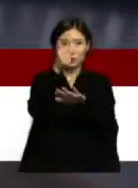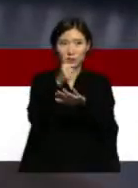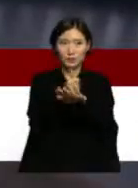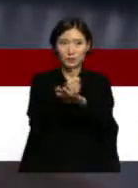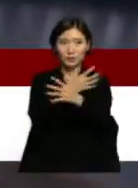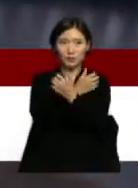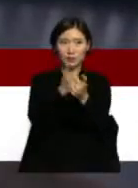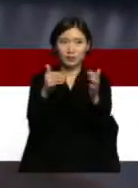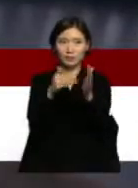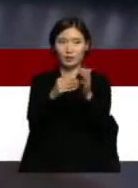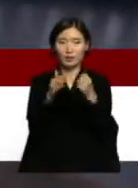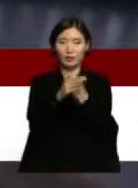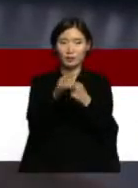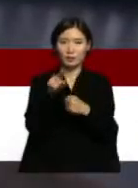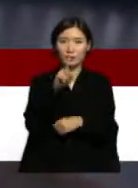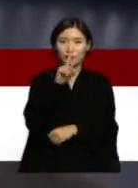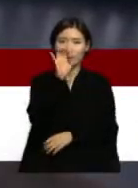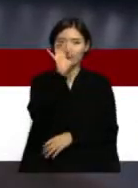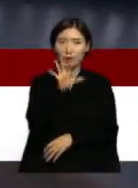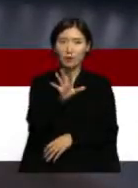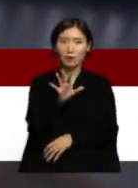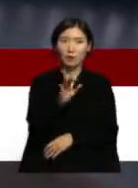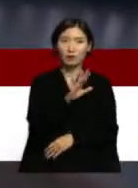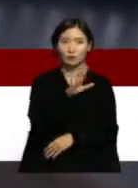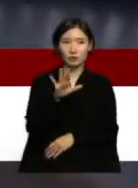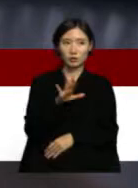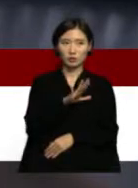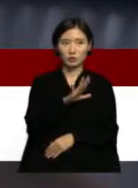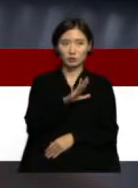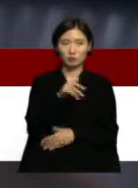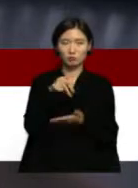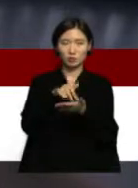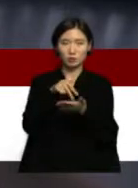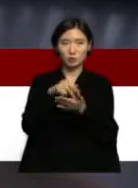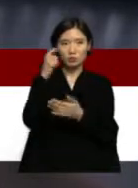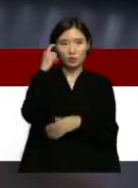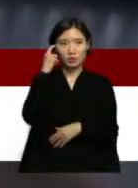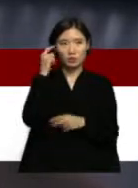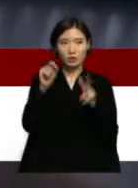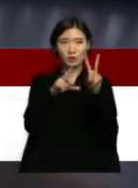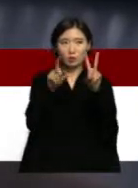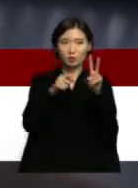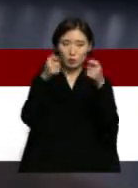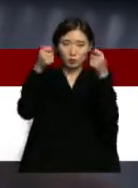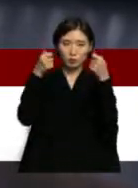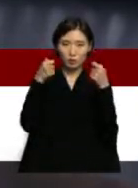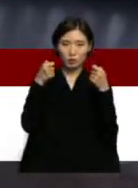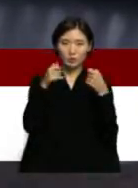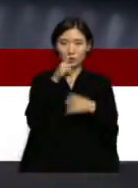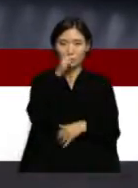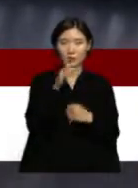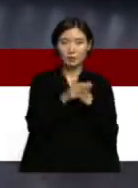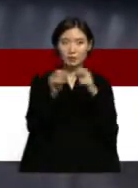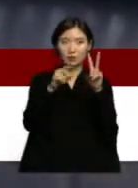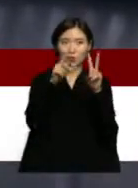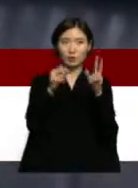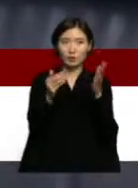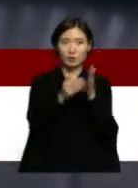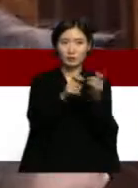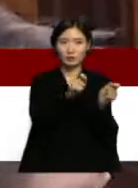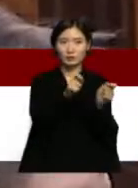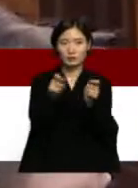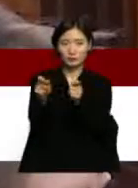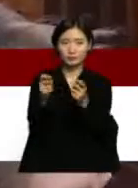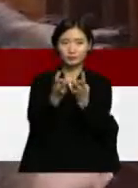돼서 그래서 이건 말이 안 된다. 저희도 어찌 됐든 유치원이 2월에 졸업을 하니까 2월까지 유예하는